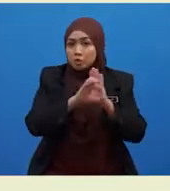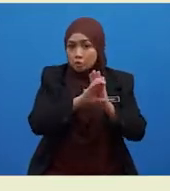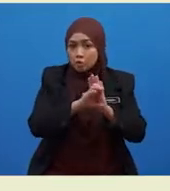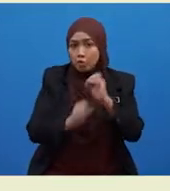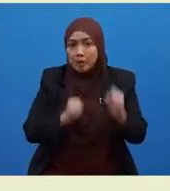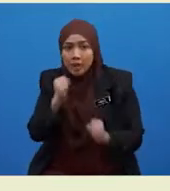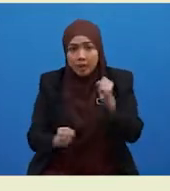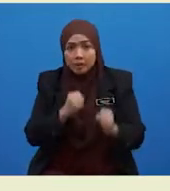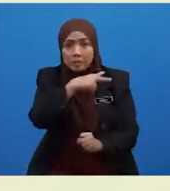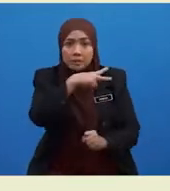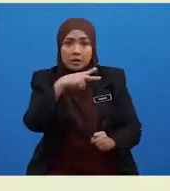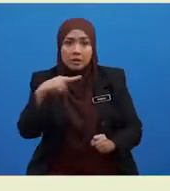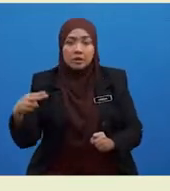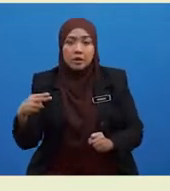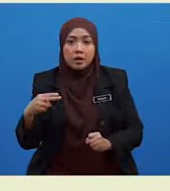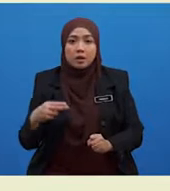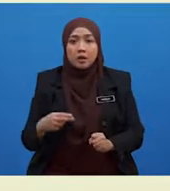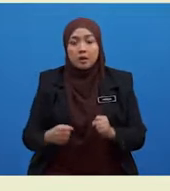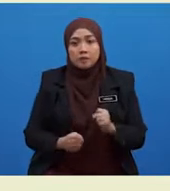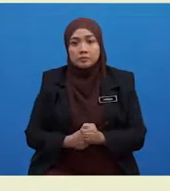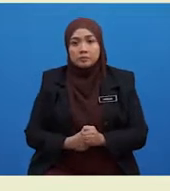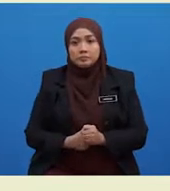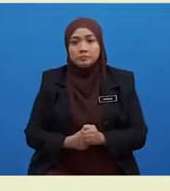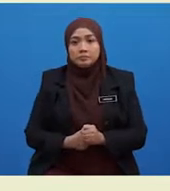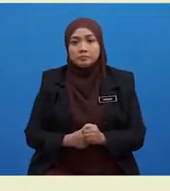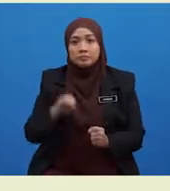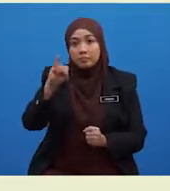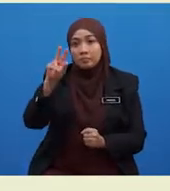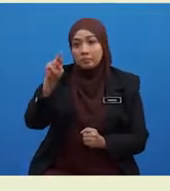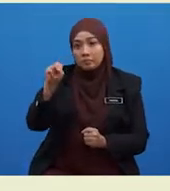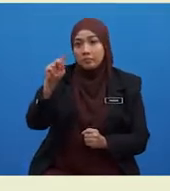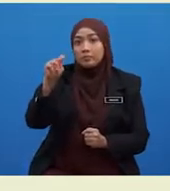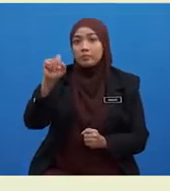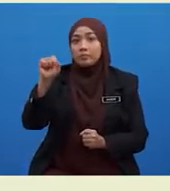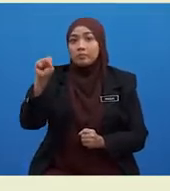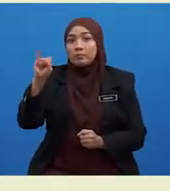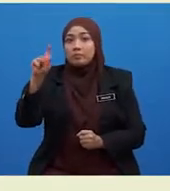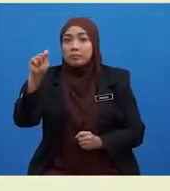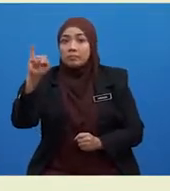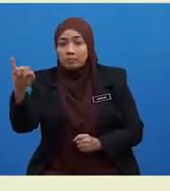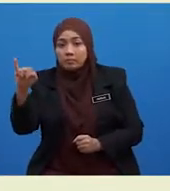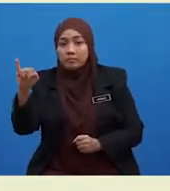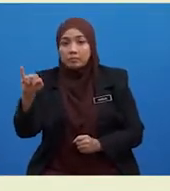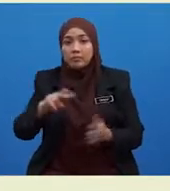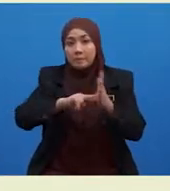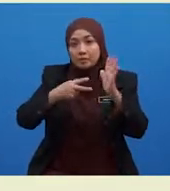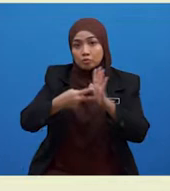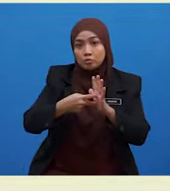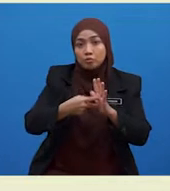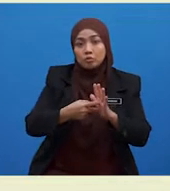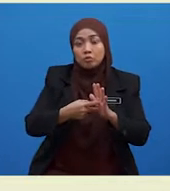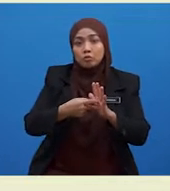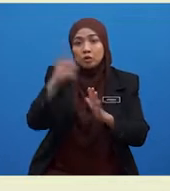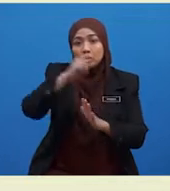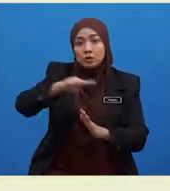berenang, fartlek dan sebagainya. Intensity pula diertikan sebagai darjah